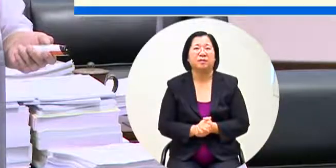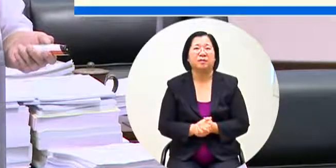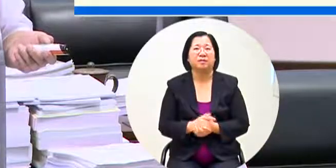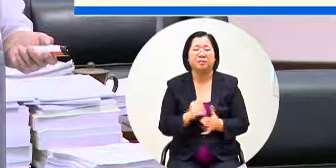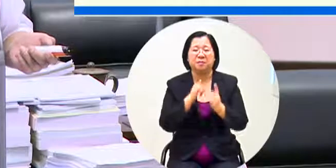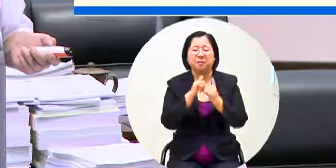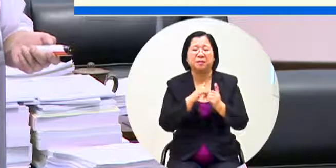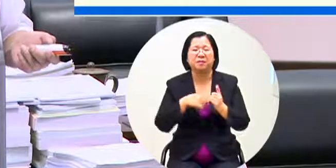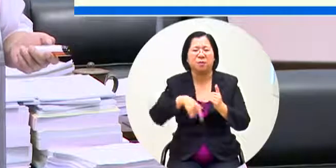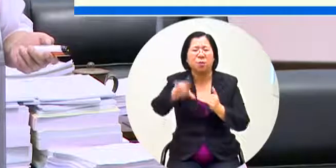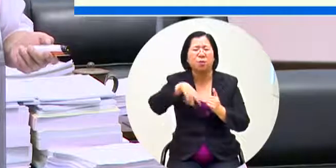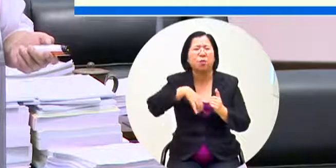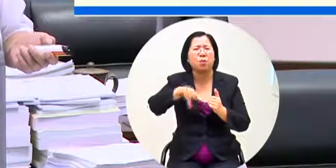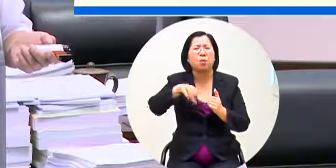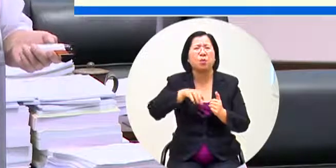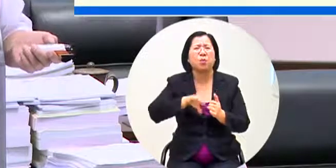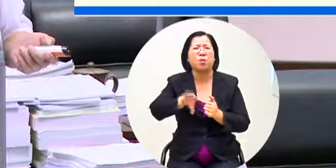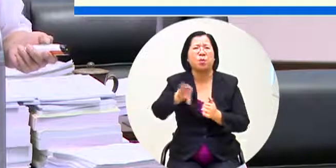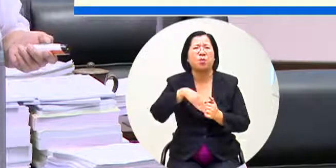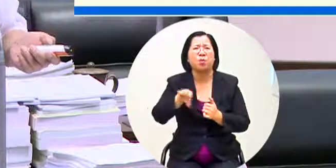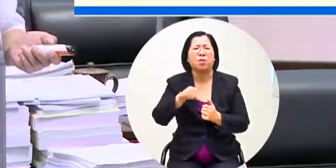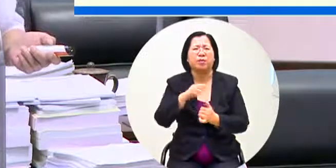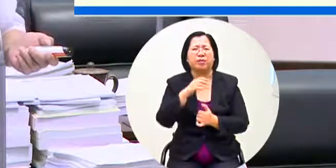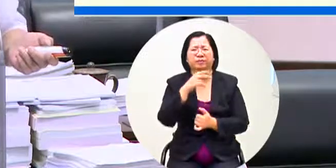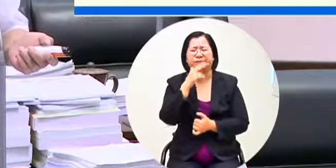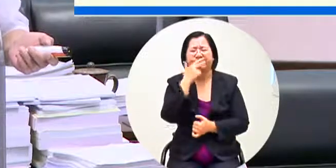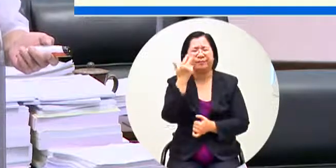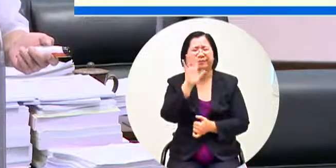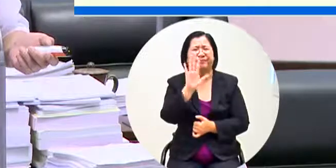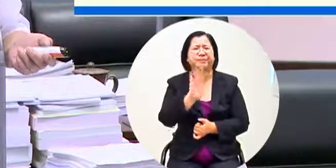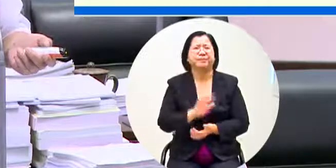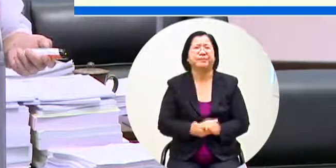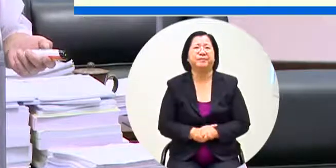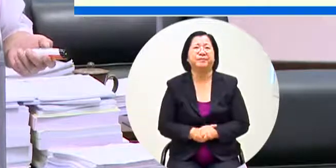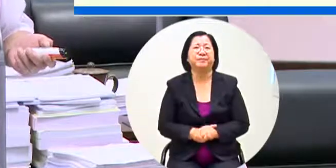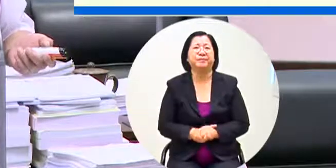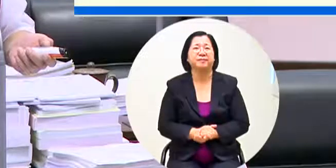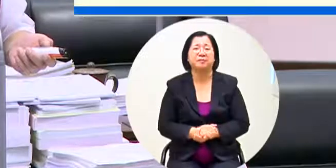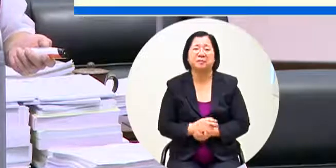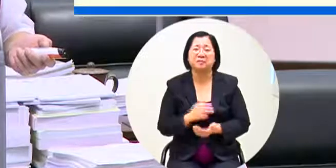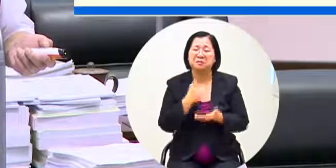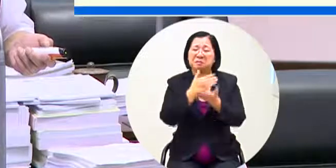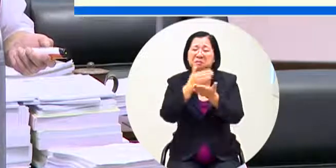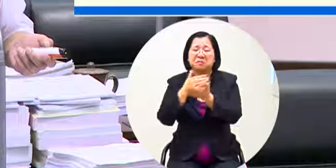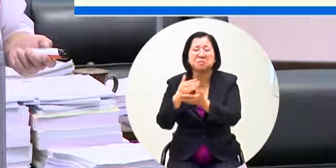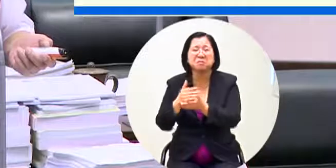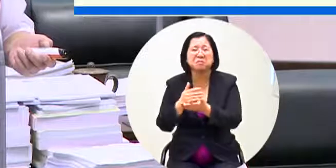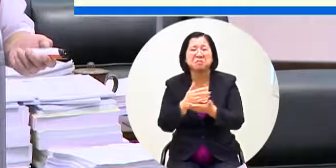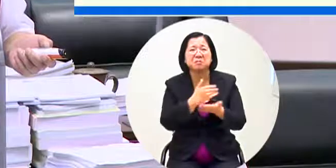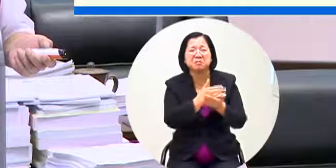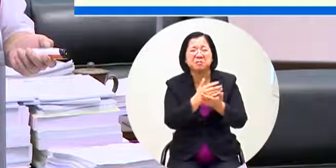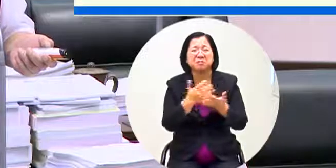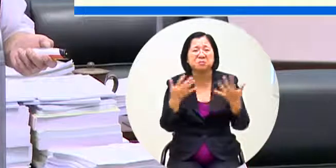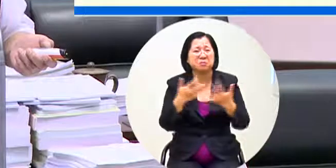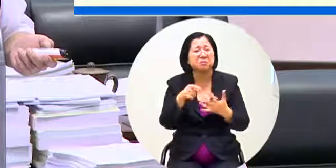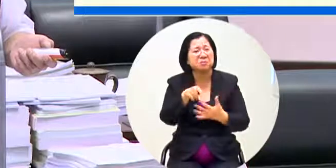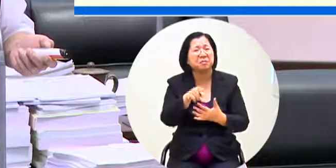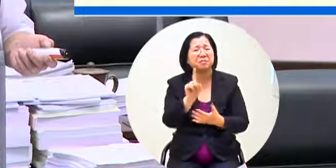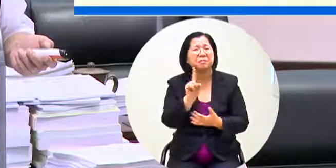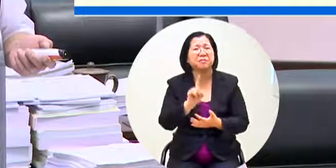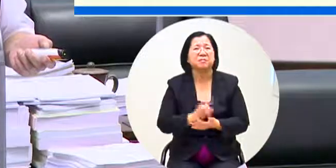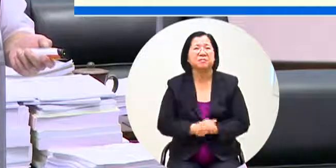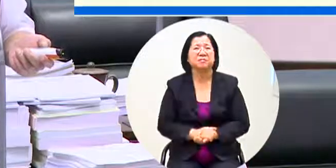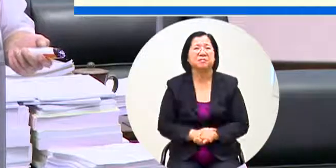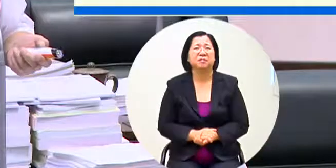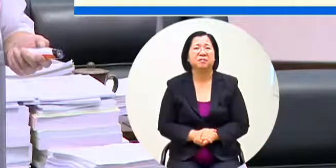这个部分吼啊，当时会当来解决啦吼。丰路期间，因遮有种真济这个